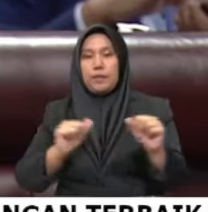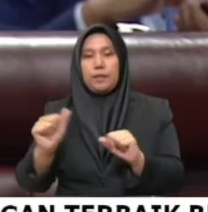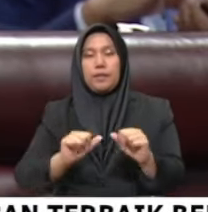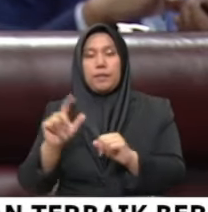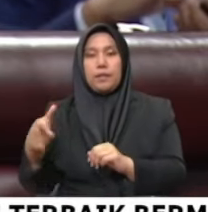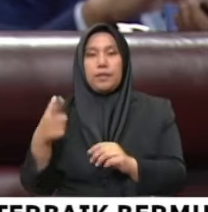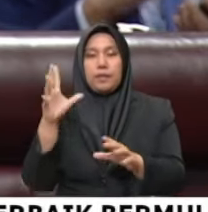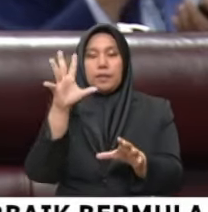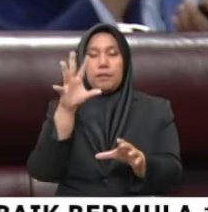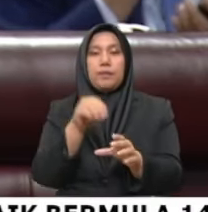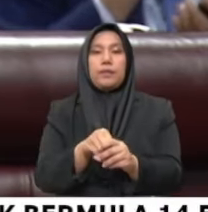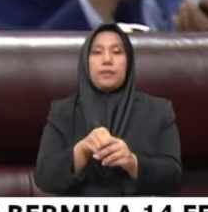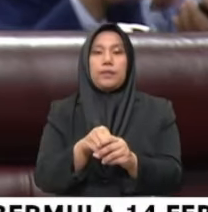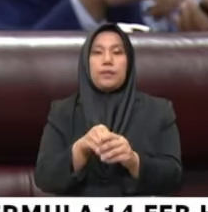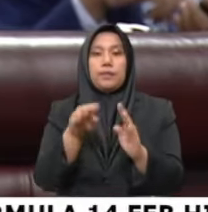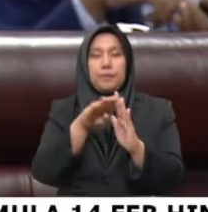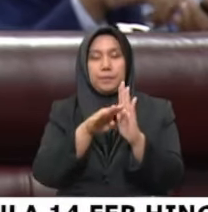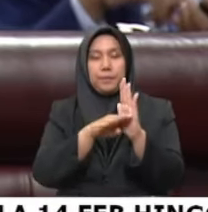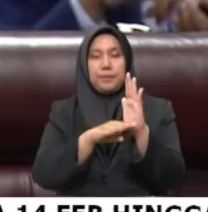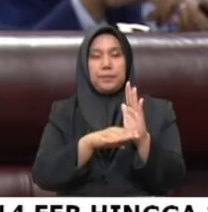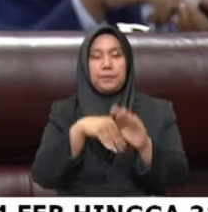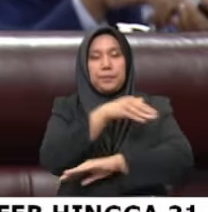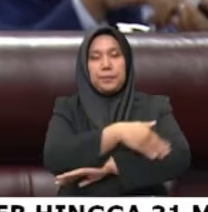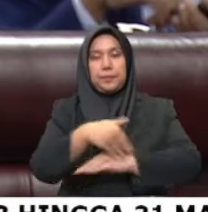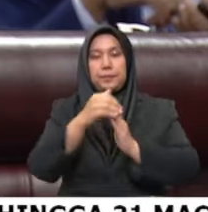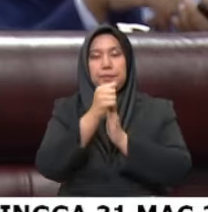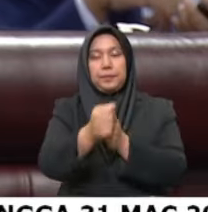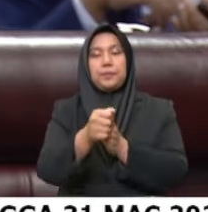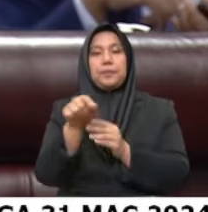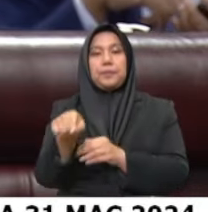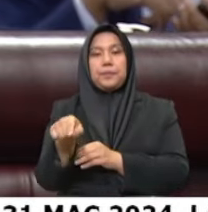yang terkandung dalam garis panduan tersebut.